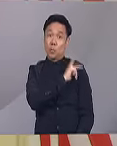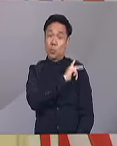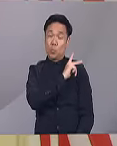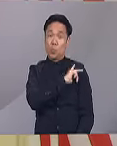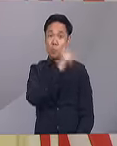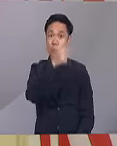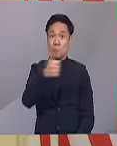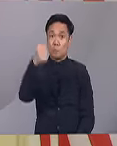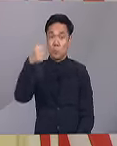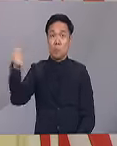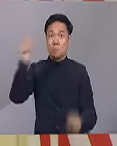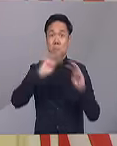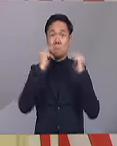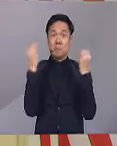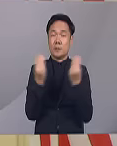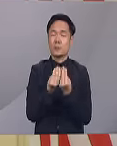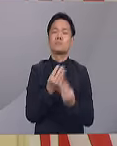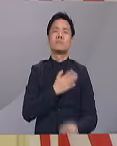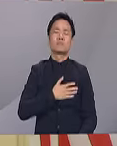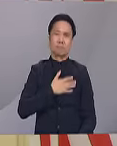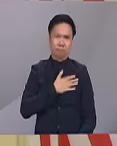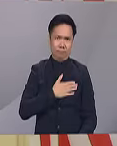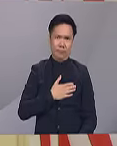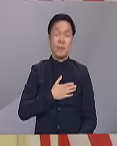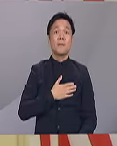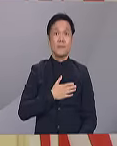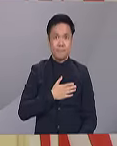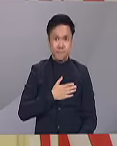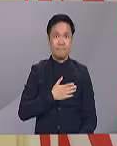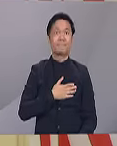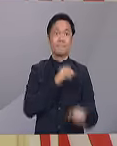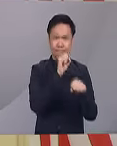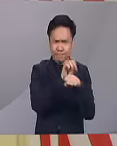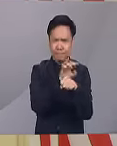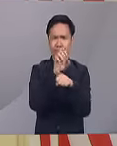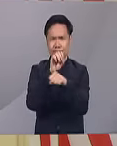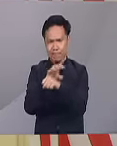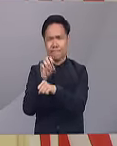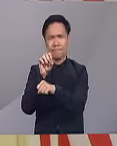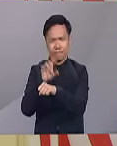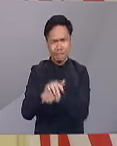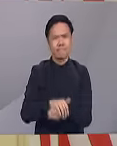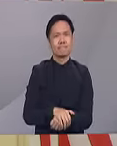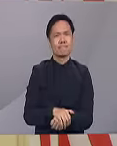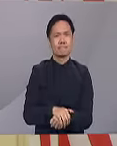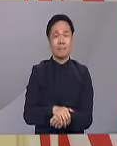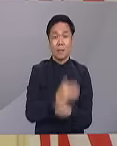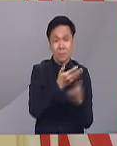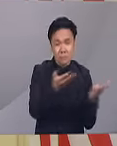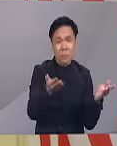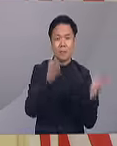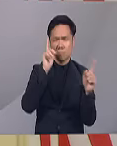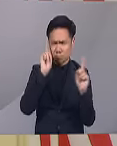ini memainkan peranan untuk sentiasa mengingatkan ahli komuniti di bawah mereka supaya